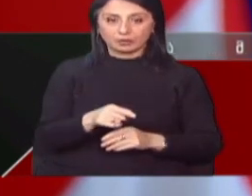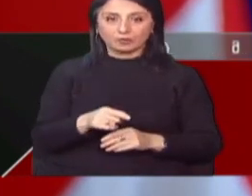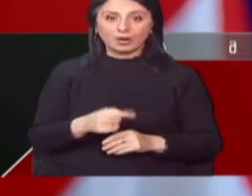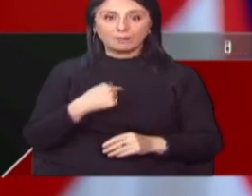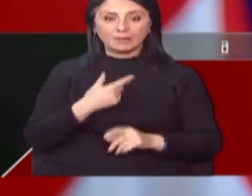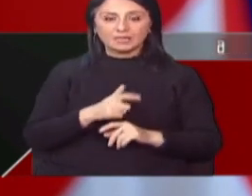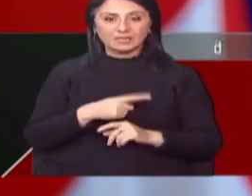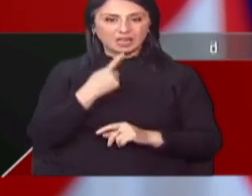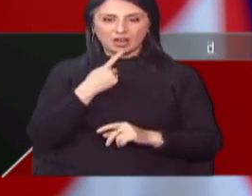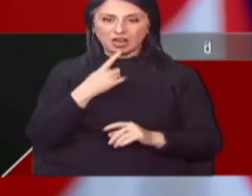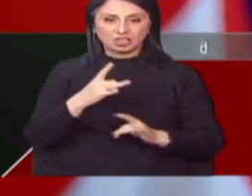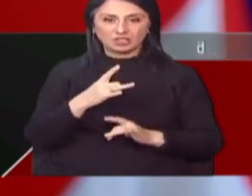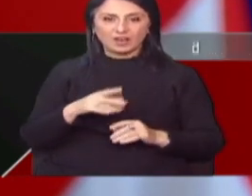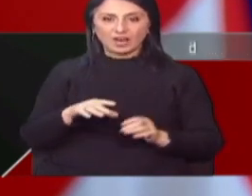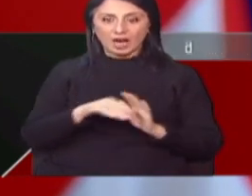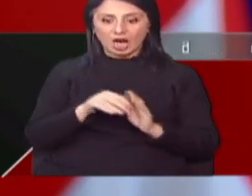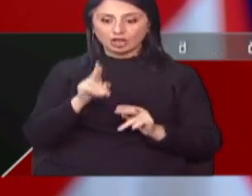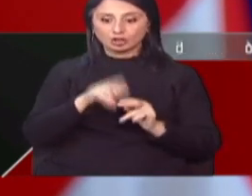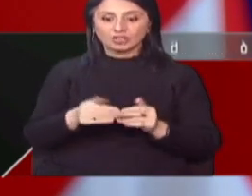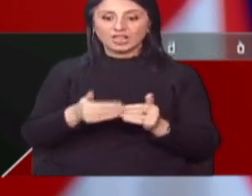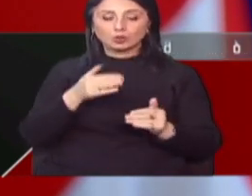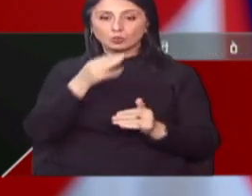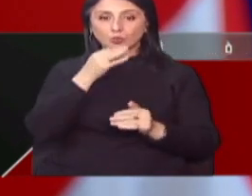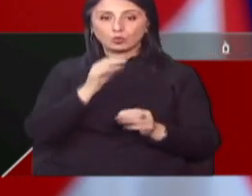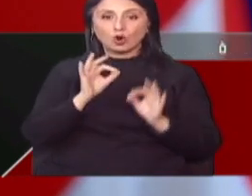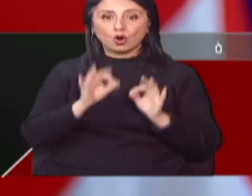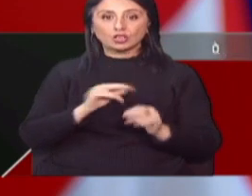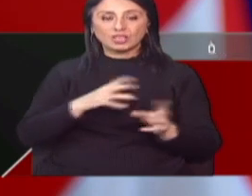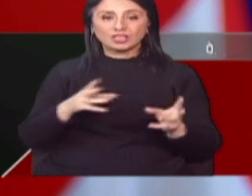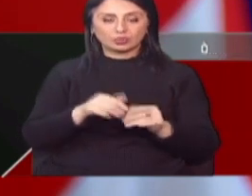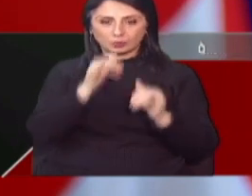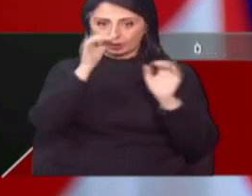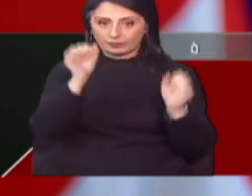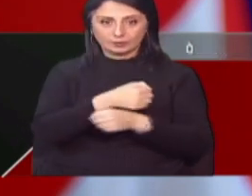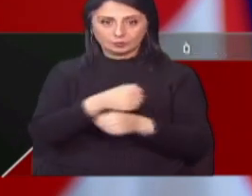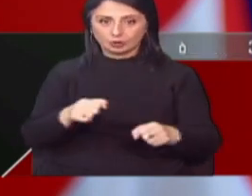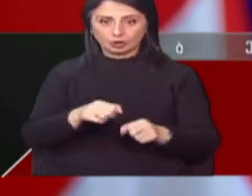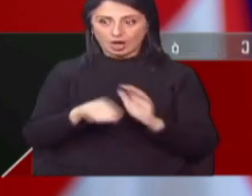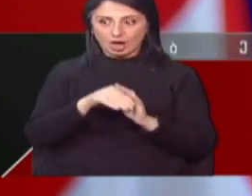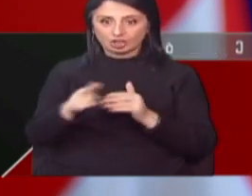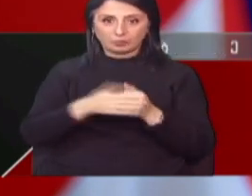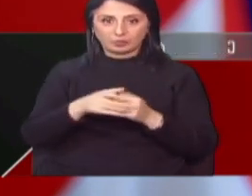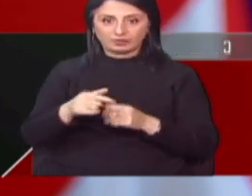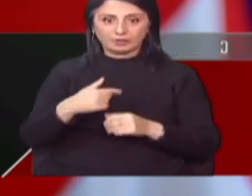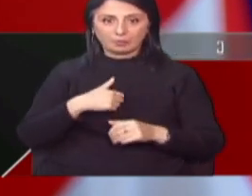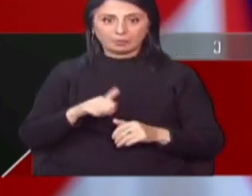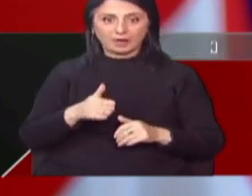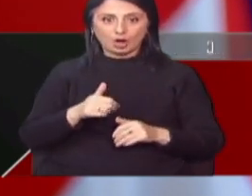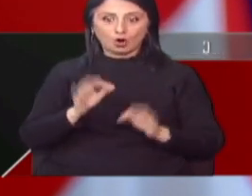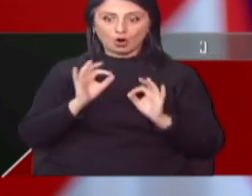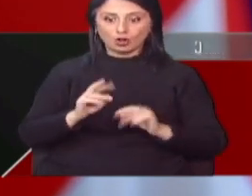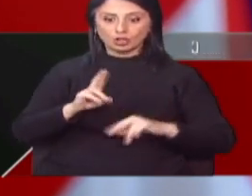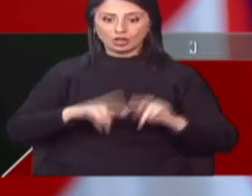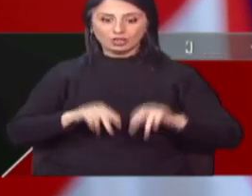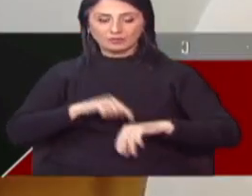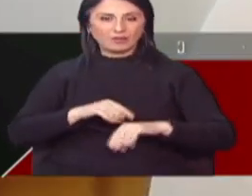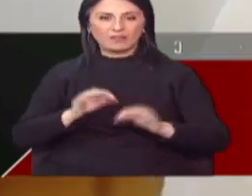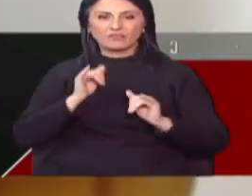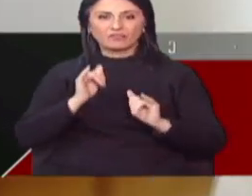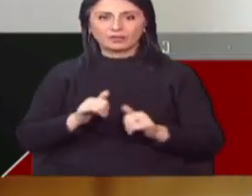მე ძალიან მეეჭვება რომ არჩევნების დასრულებამდე ზოგადად კონსტრუქციული თანამშრომლობა შედგეს. მიუხედავად იმისა, მე როგორი კონსტრუქციული განწყობა ვინმეს